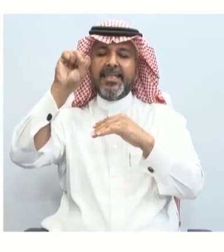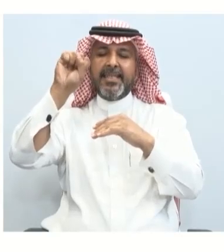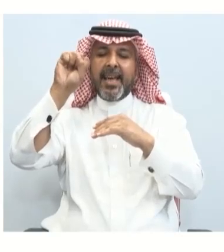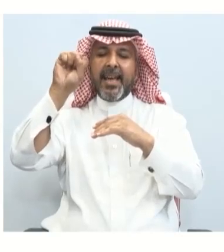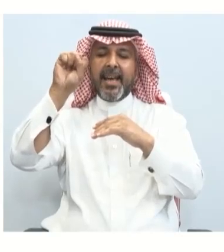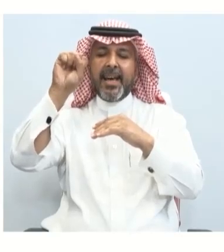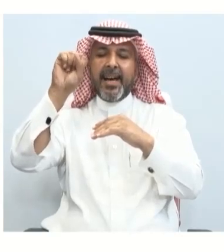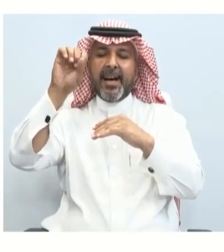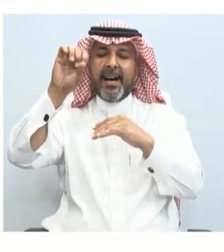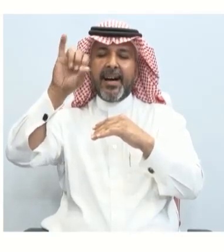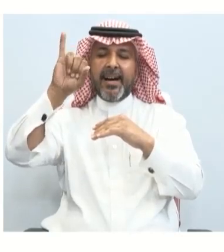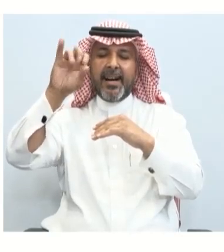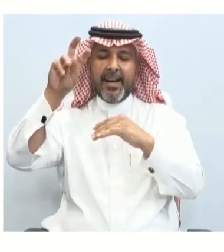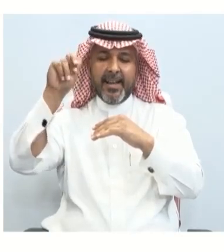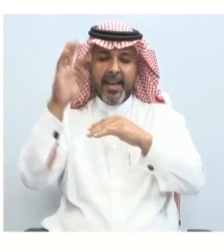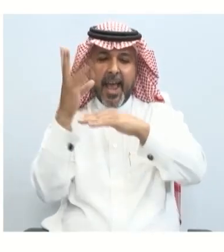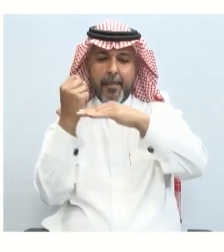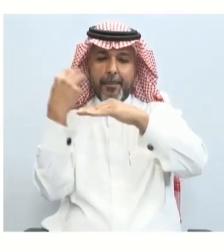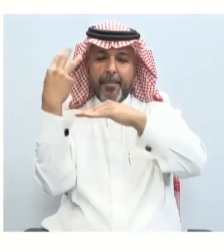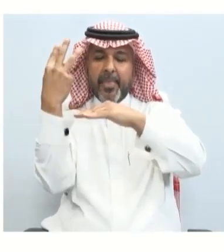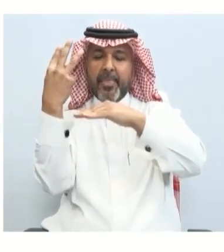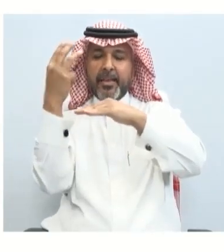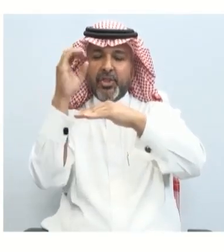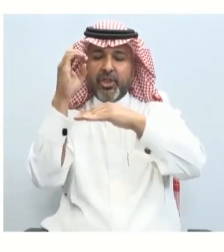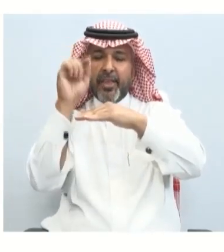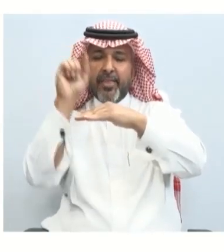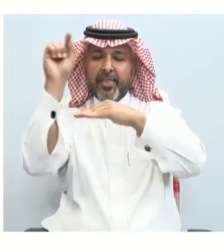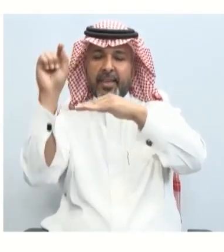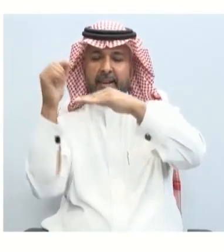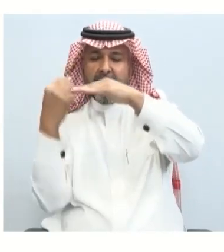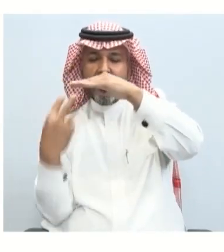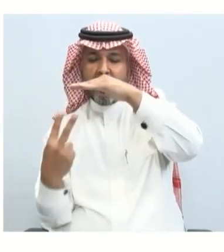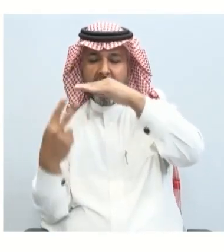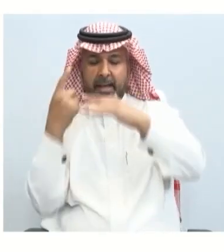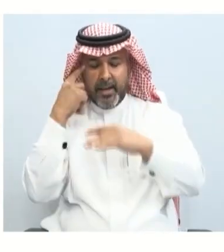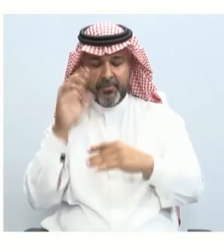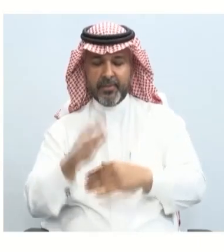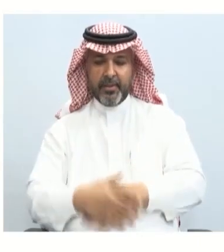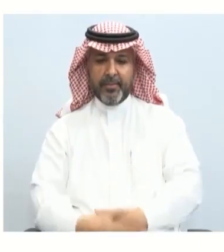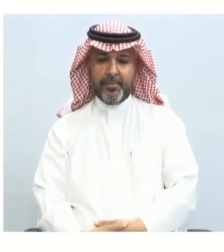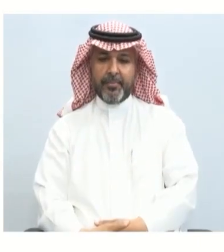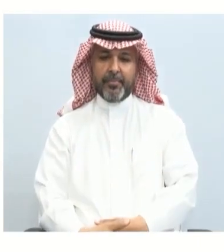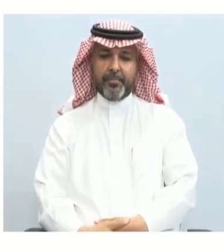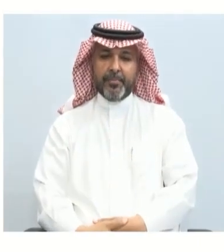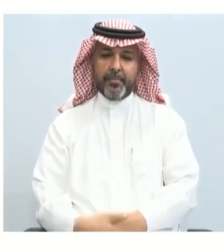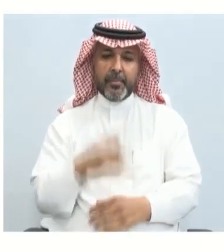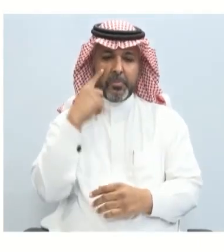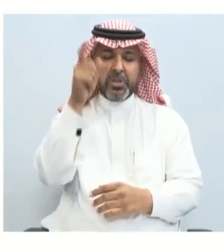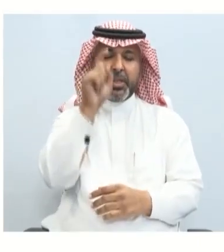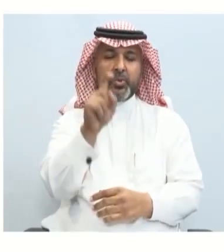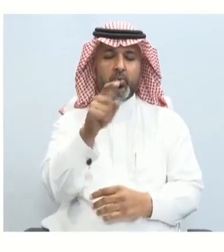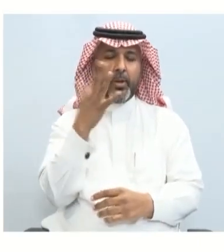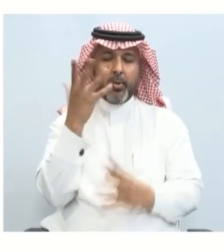3 على ا ولو حبيت تبدا عاد تجيب انت التان والكوت ان والسيك ولكن هو طلب مننا فقط الكوساين